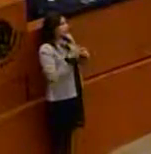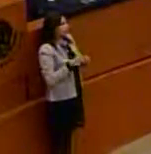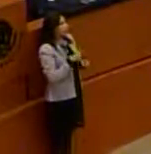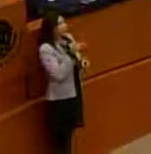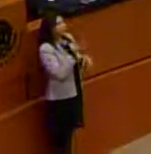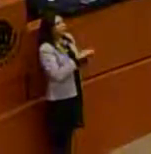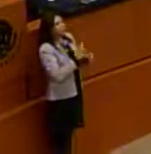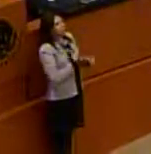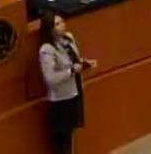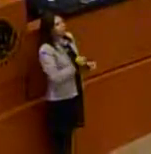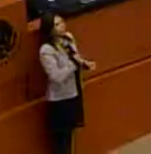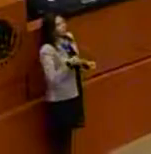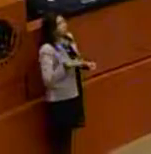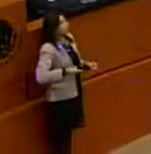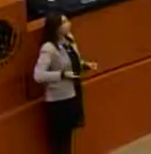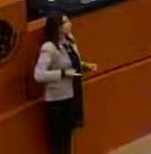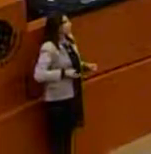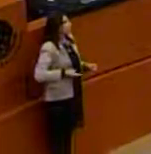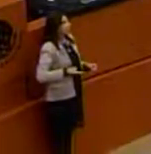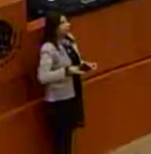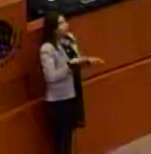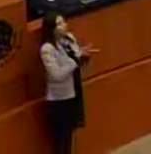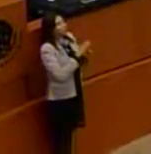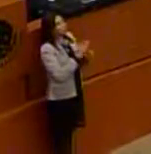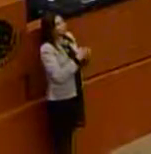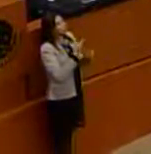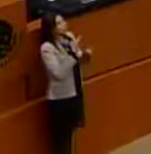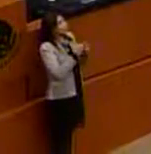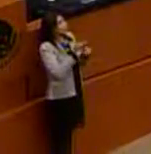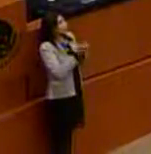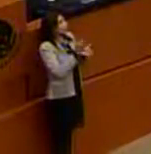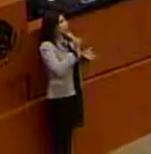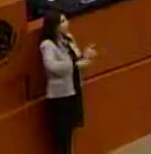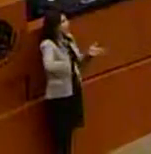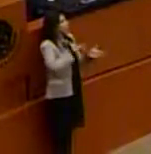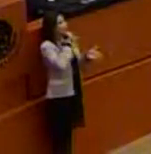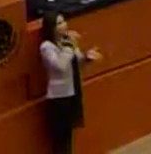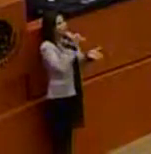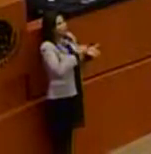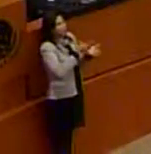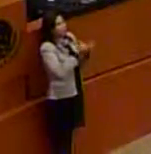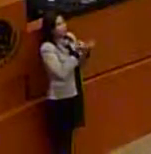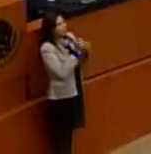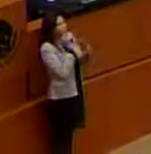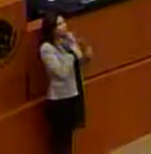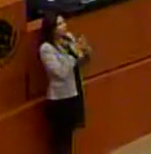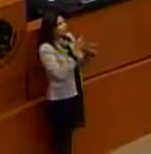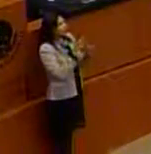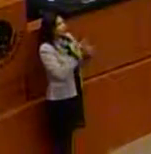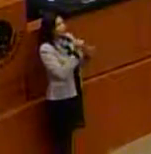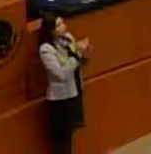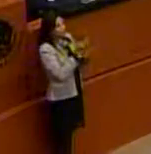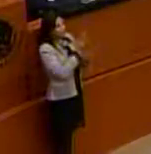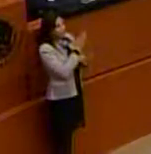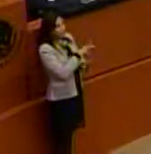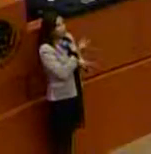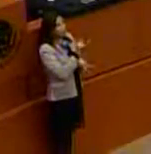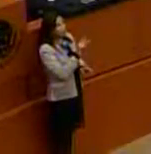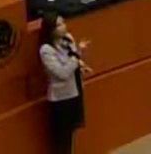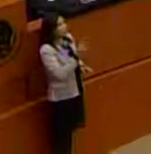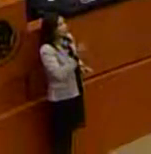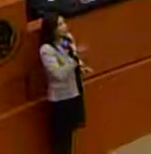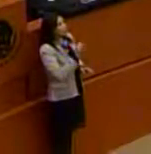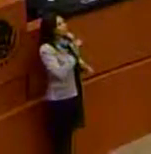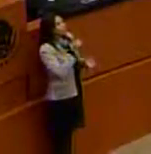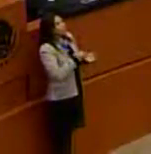par l'évasion fiscale telle que révélée récemment par les Panama Papers. Comme le RBI peut être financé par la valeur ajoutée et non